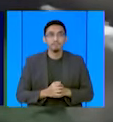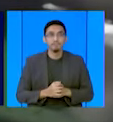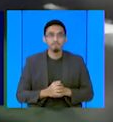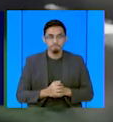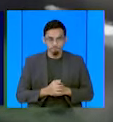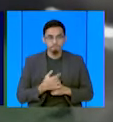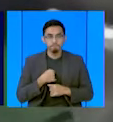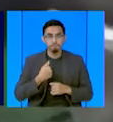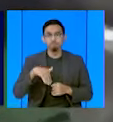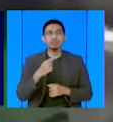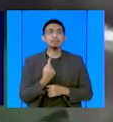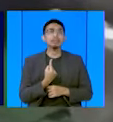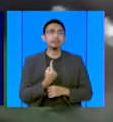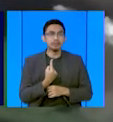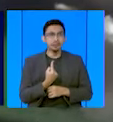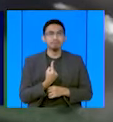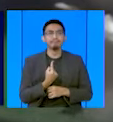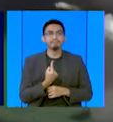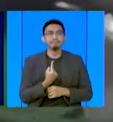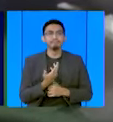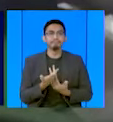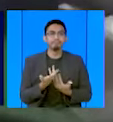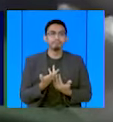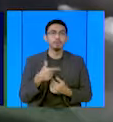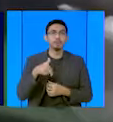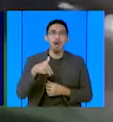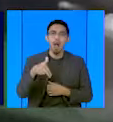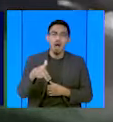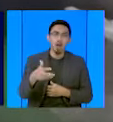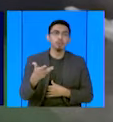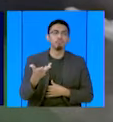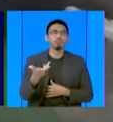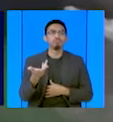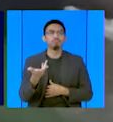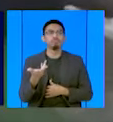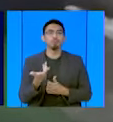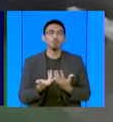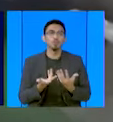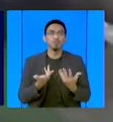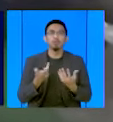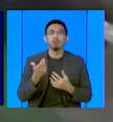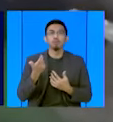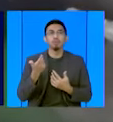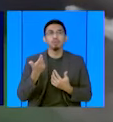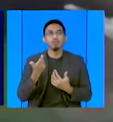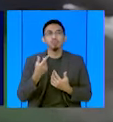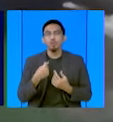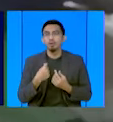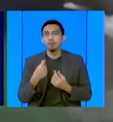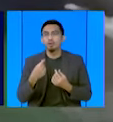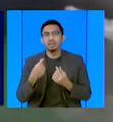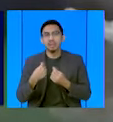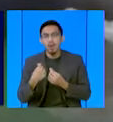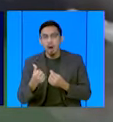apa? Pakai jalan kaki. Ke jalan? Sewa? Sewa apa?